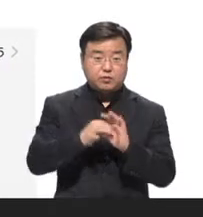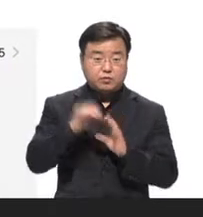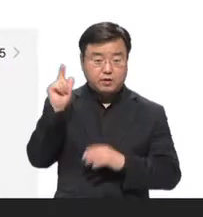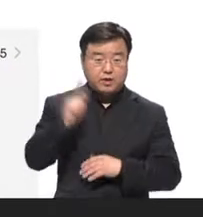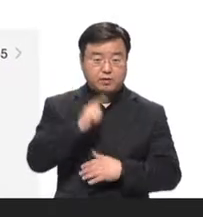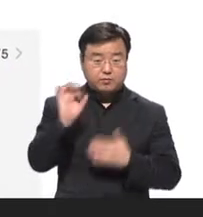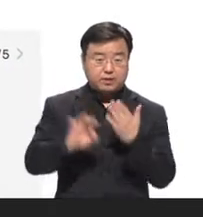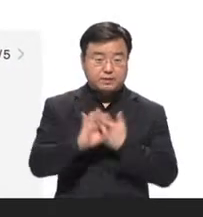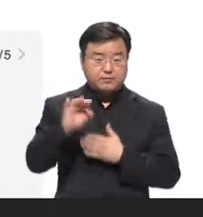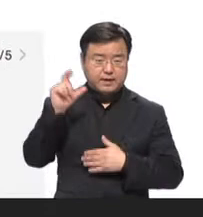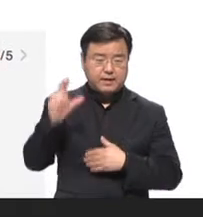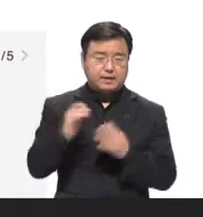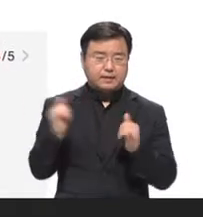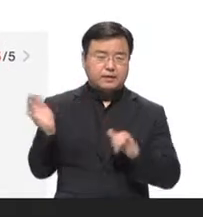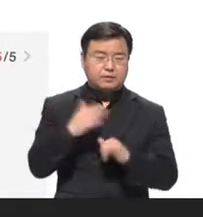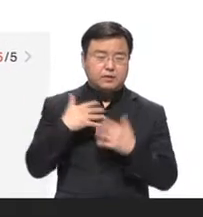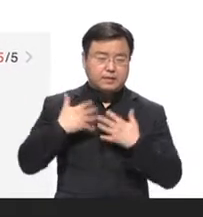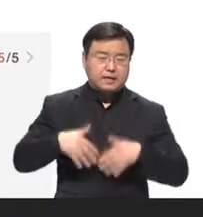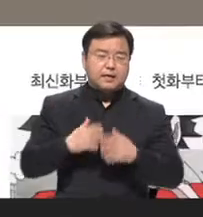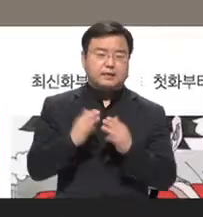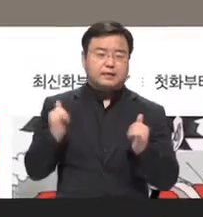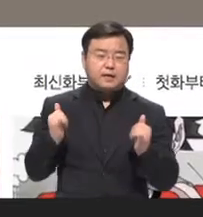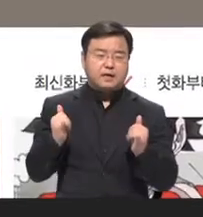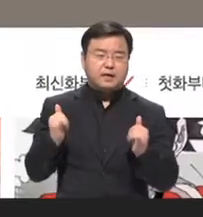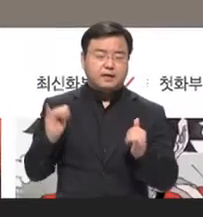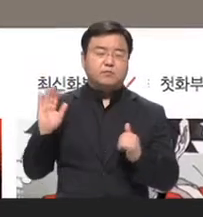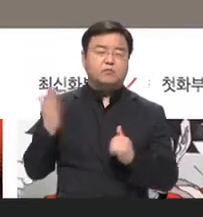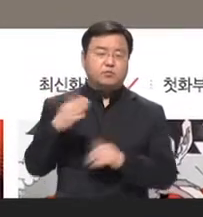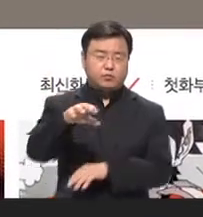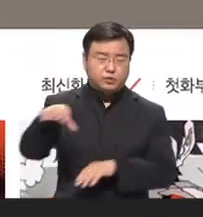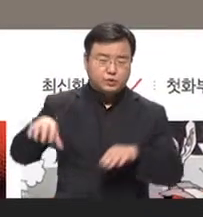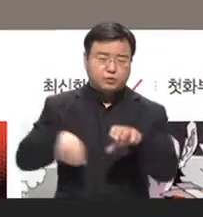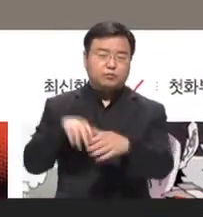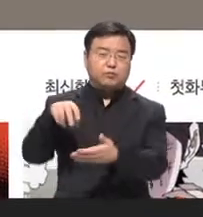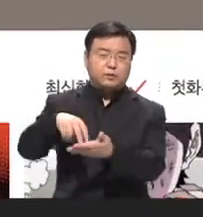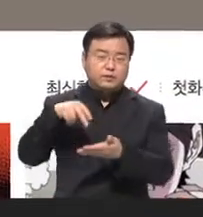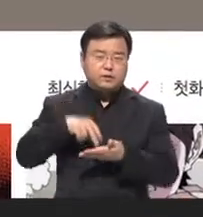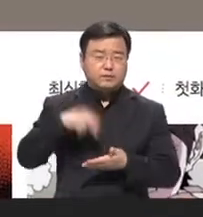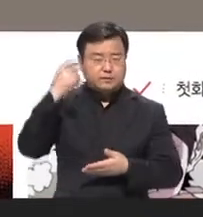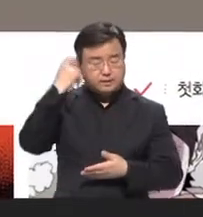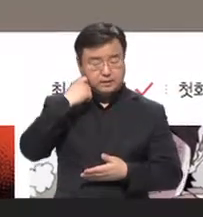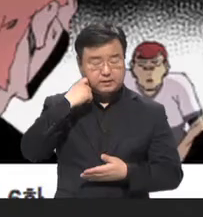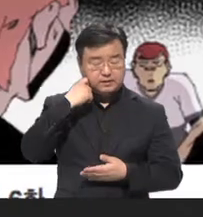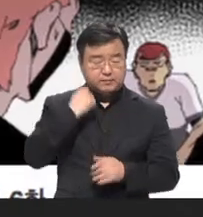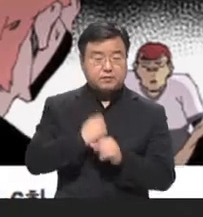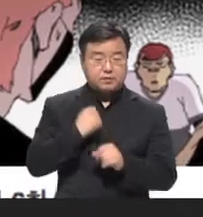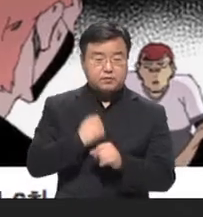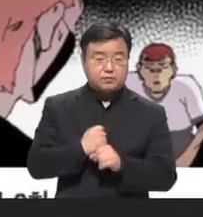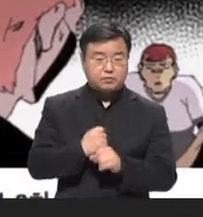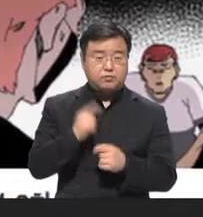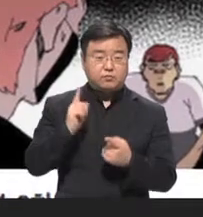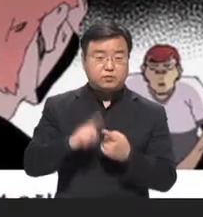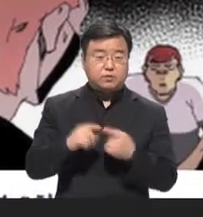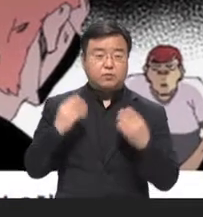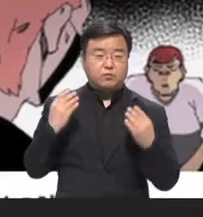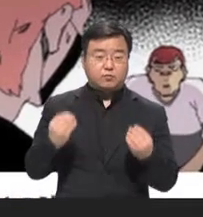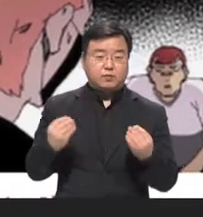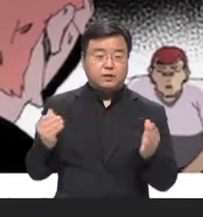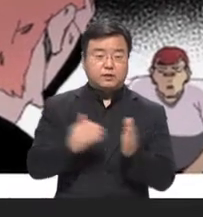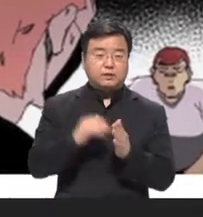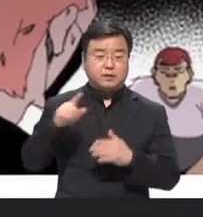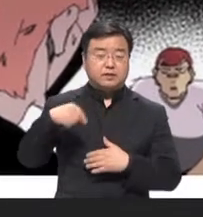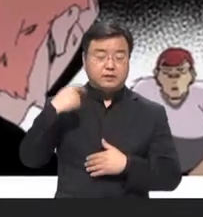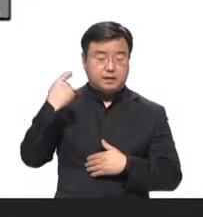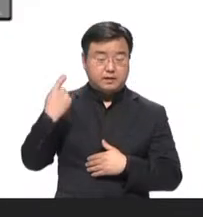강좌에서 약자의 입장이 되어 겪게 는 연기 서지혜 입장을 담고 있고 근데 내 어이 질 크기 광경으로 저는 지금